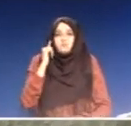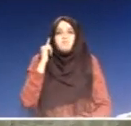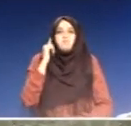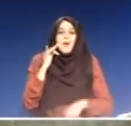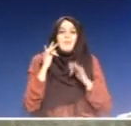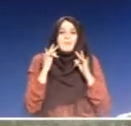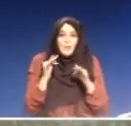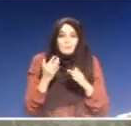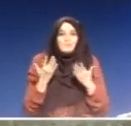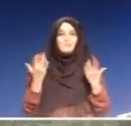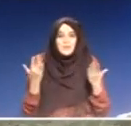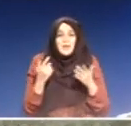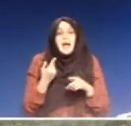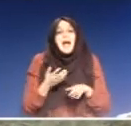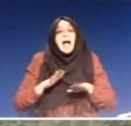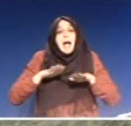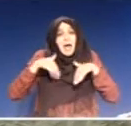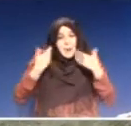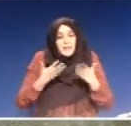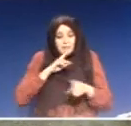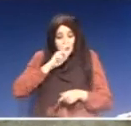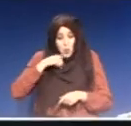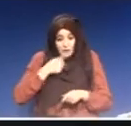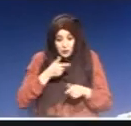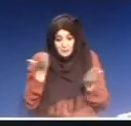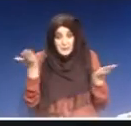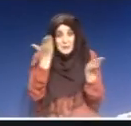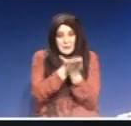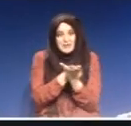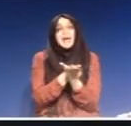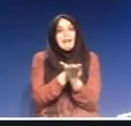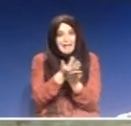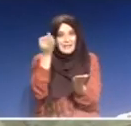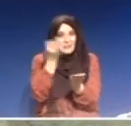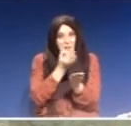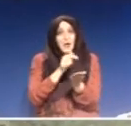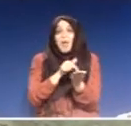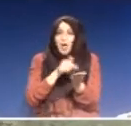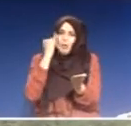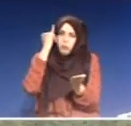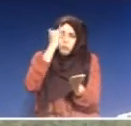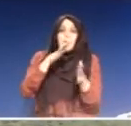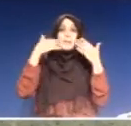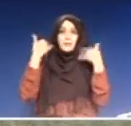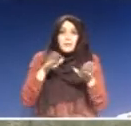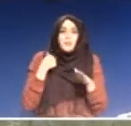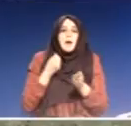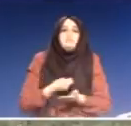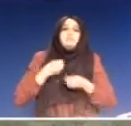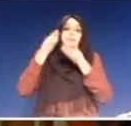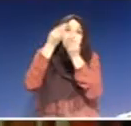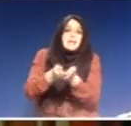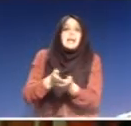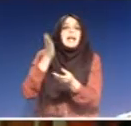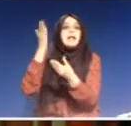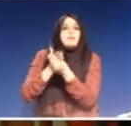طون ومن بعد باش نبليكي عليه لو لوفي تاعي باش ندير لهم لو بارطاج ندير المورسيلمون جو لو ديبوز او نيفو دو لا بي سي ومن بعد كيف